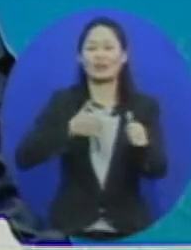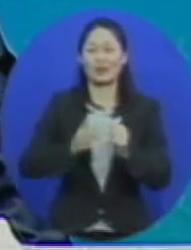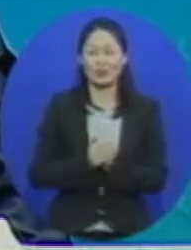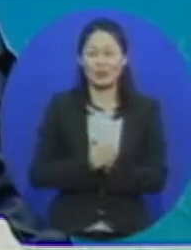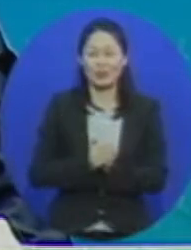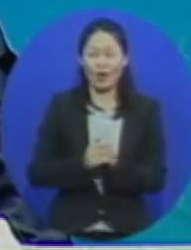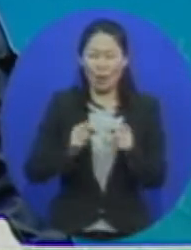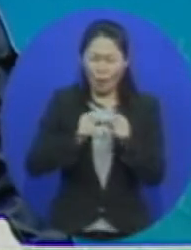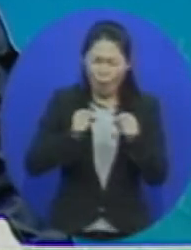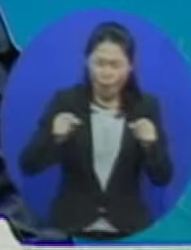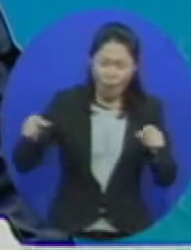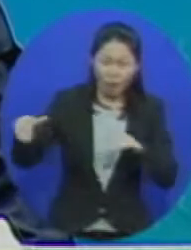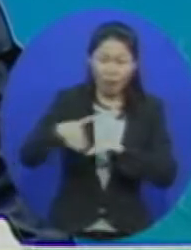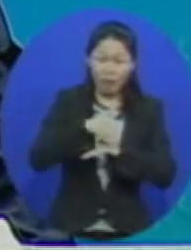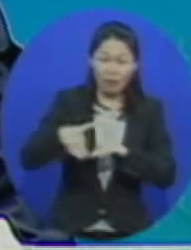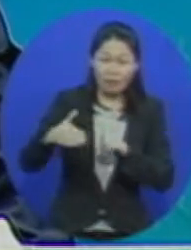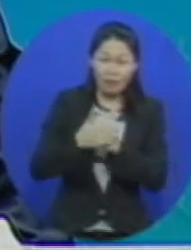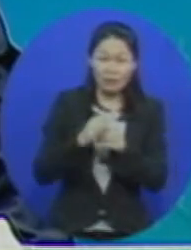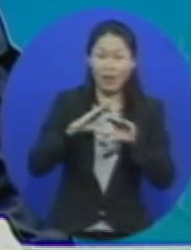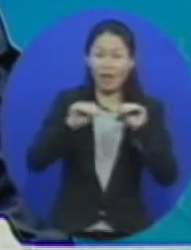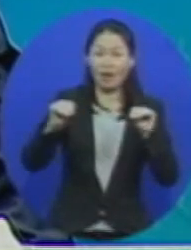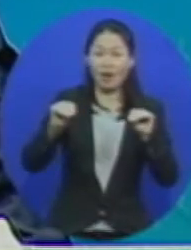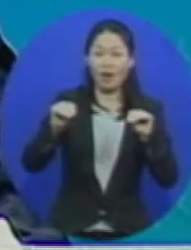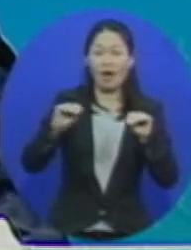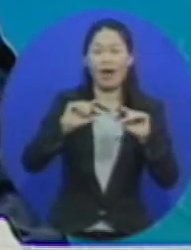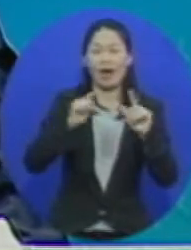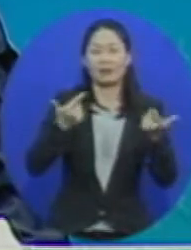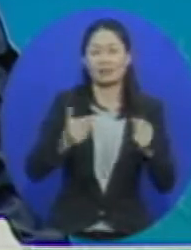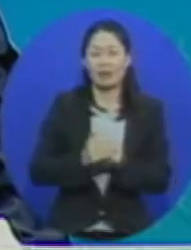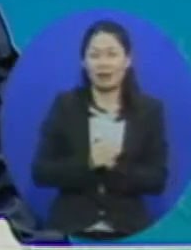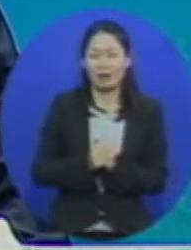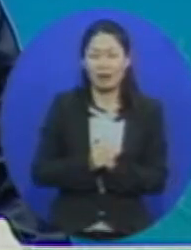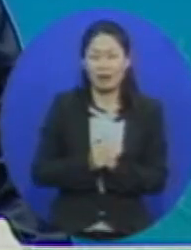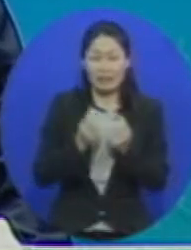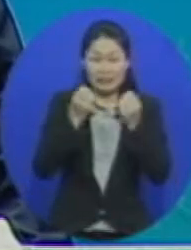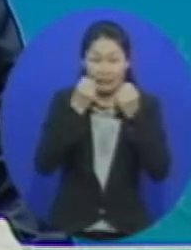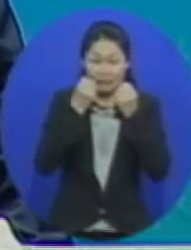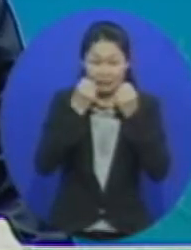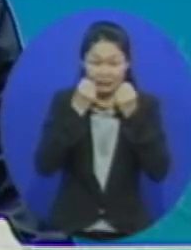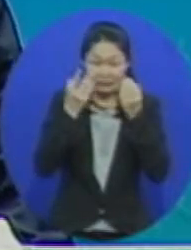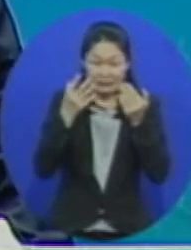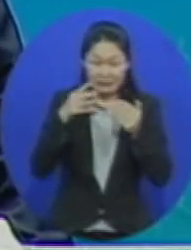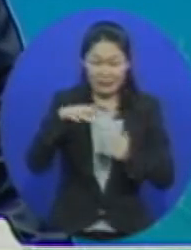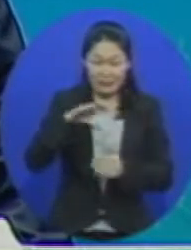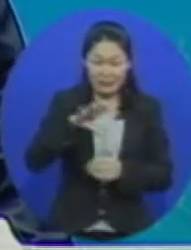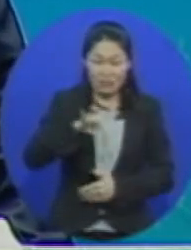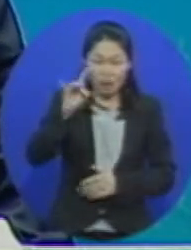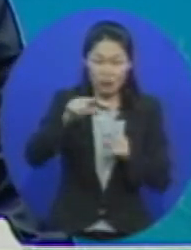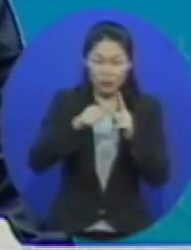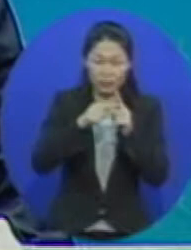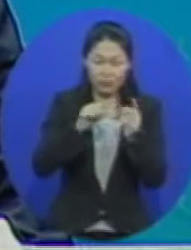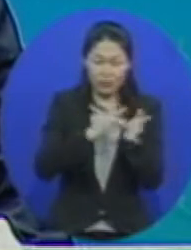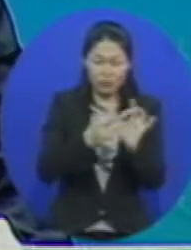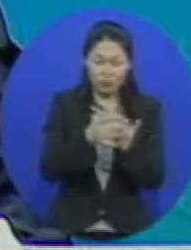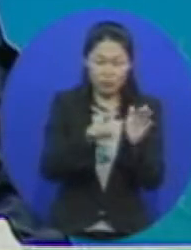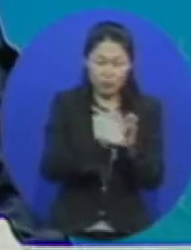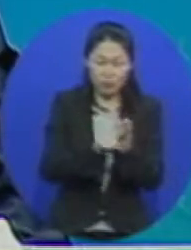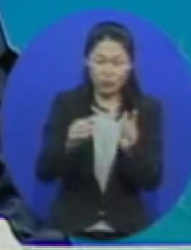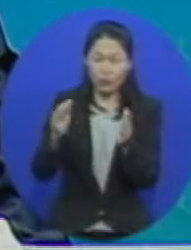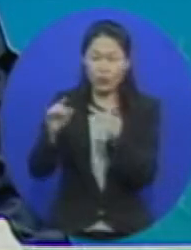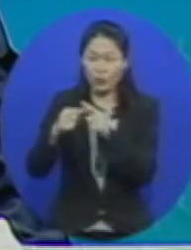올해 다녀 가지고 해결될 문제가 아니에요 새신자 는 교회에 나온 지 얼마 안 되고 예수 믿은 지 얼마 안 되니까